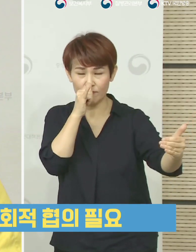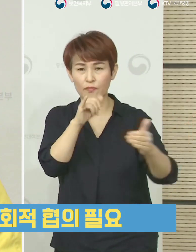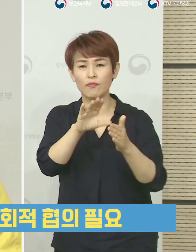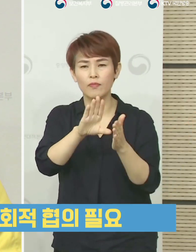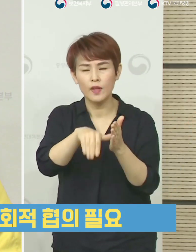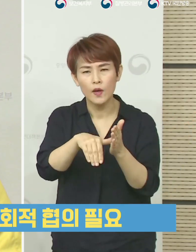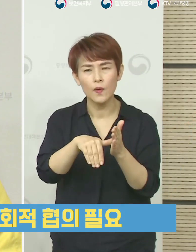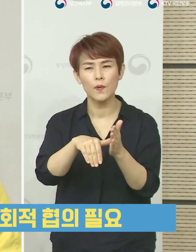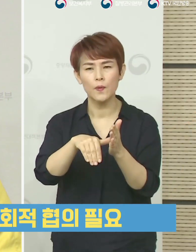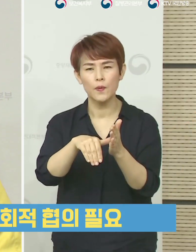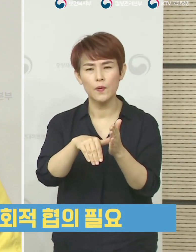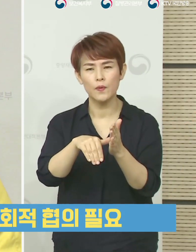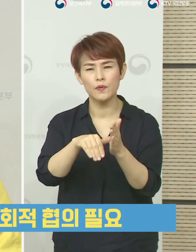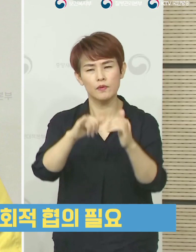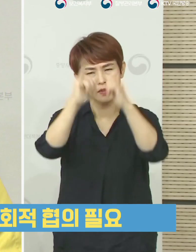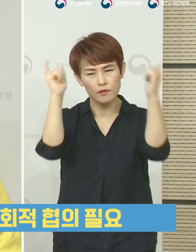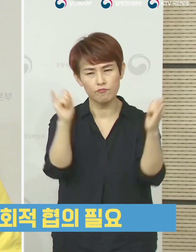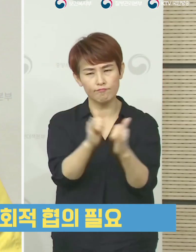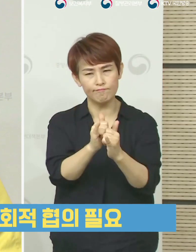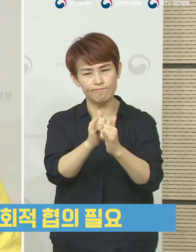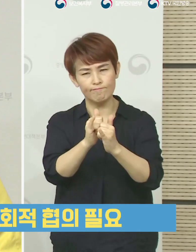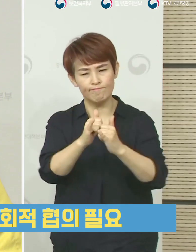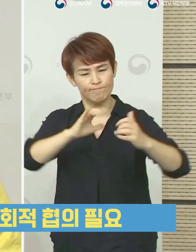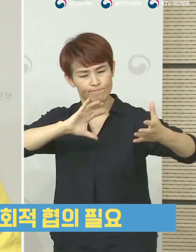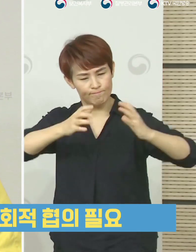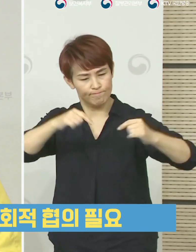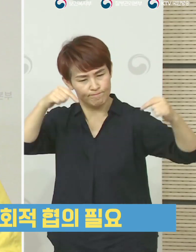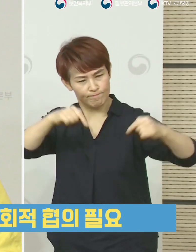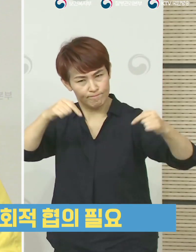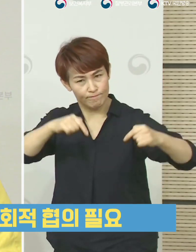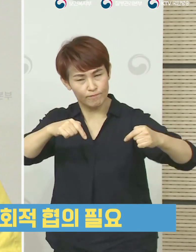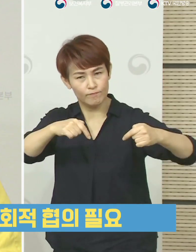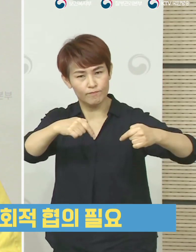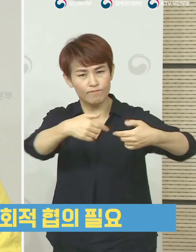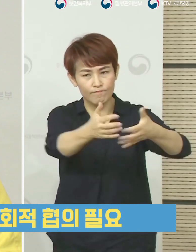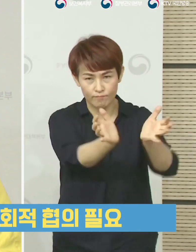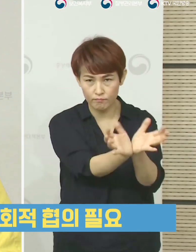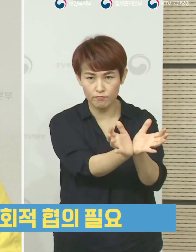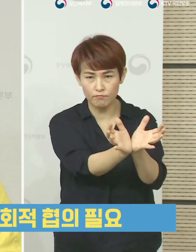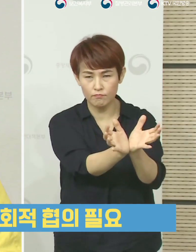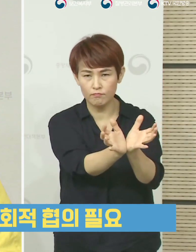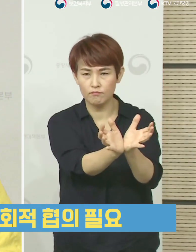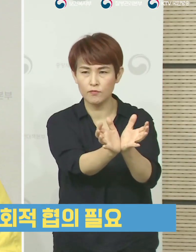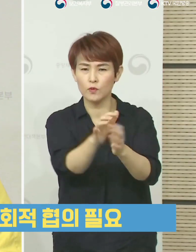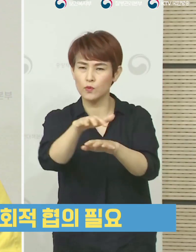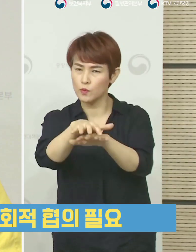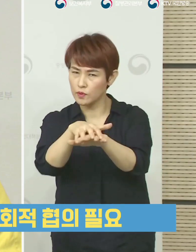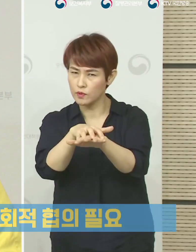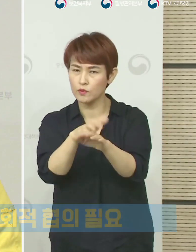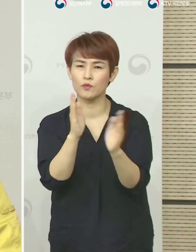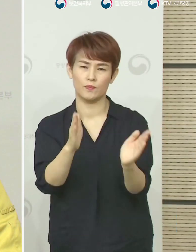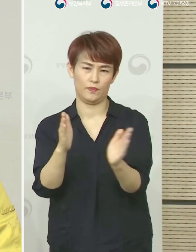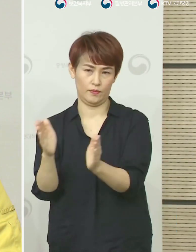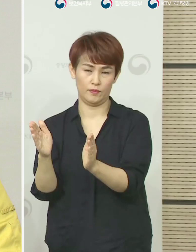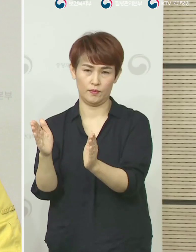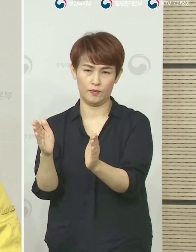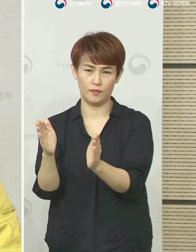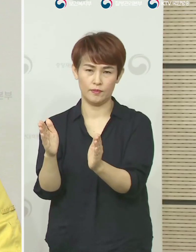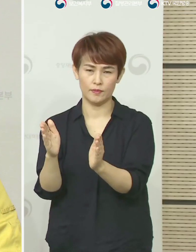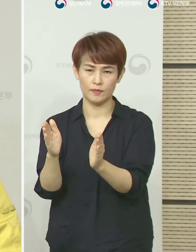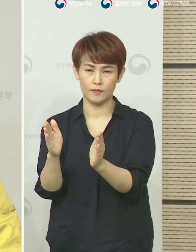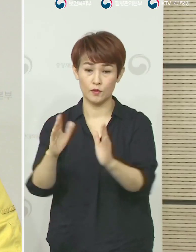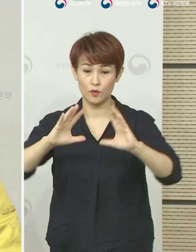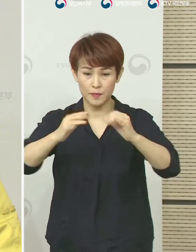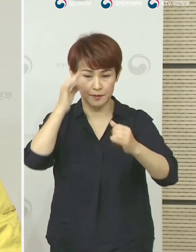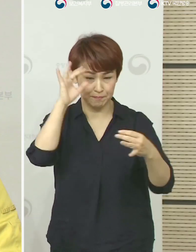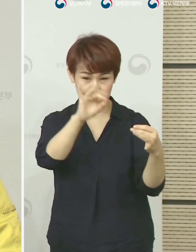하면서 이러한 사회적인 어떤 협의 기구 또는 협의된 어떤 조직을 마련을 해서 국민적 어떤